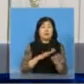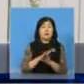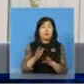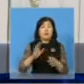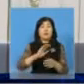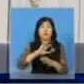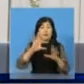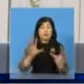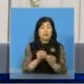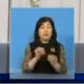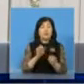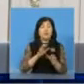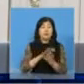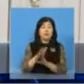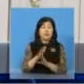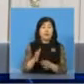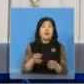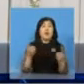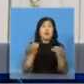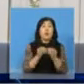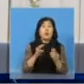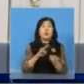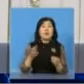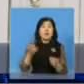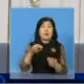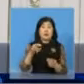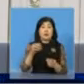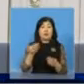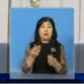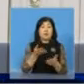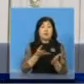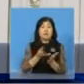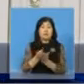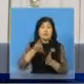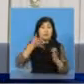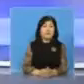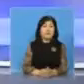Біз Қазақстандағы ірі жобаларға 10 миллиард доллар шамасында инвестиция құйдық.